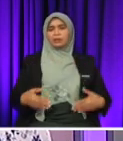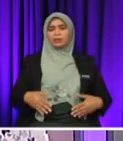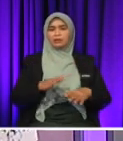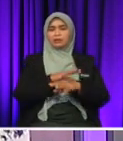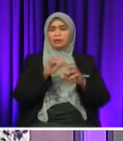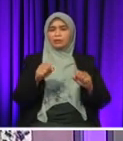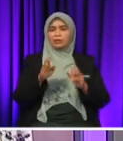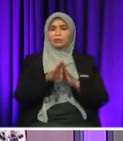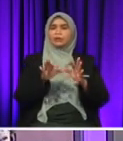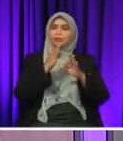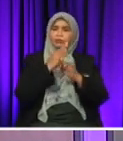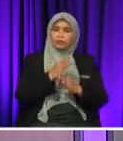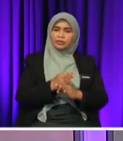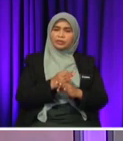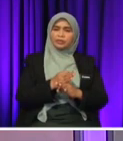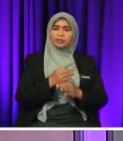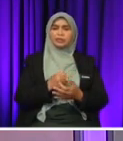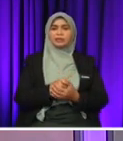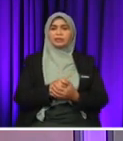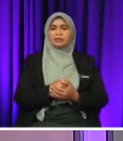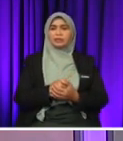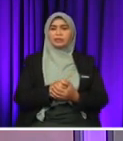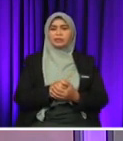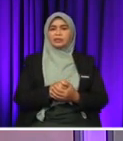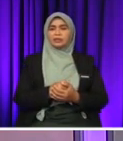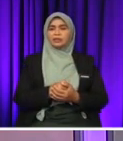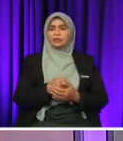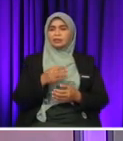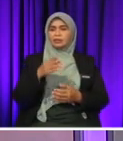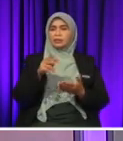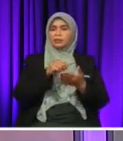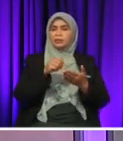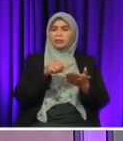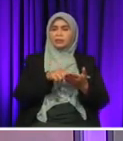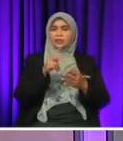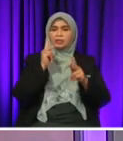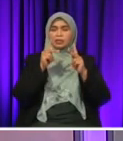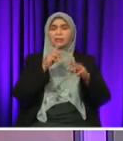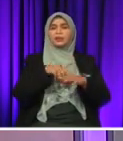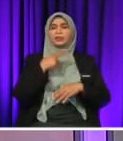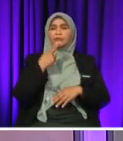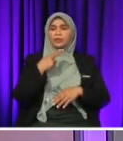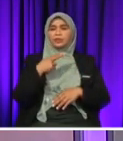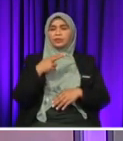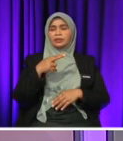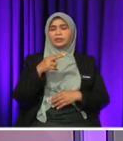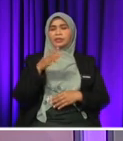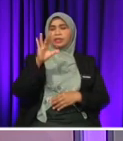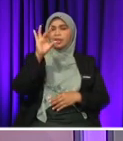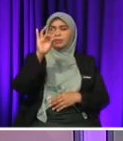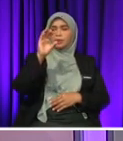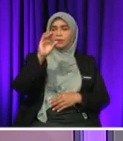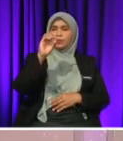jadi lihat pada bayi yang penyajak pengarang ini kan pada usia sesudah glaukoma usia